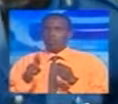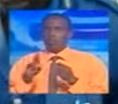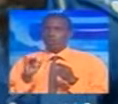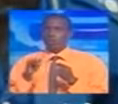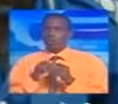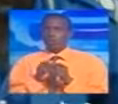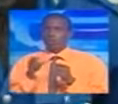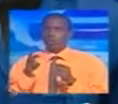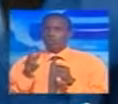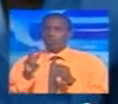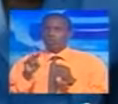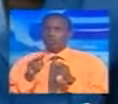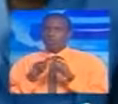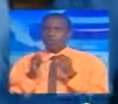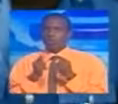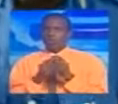3 logements